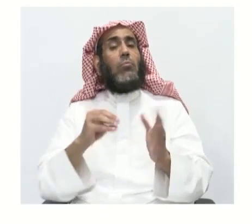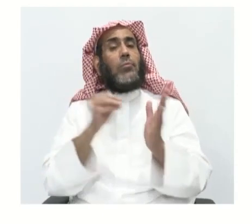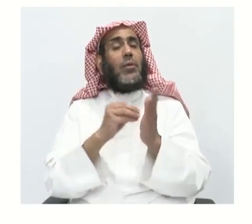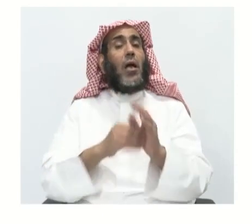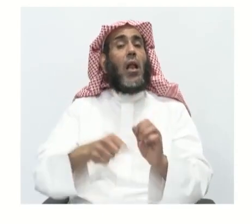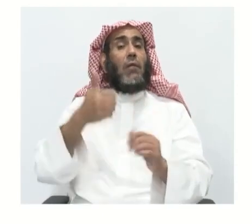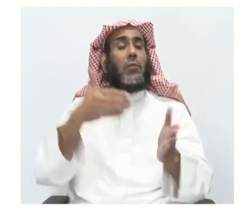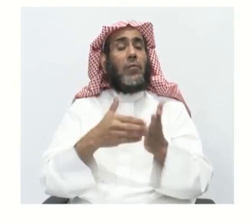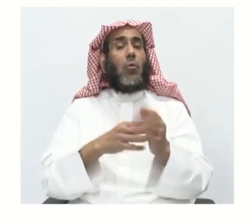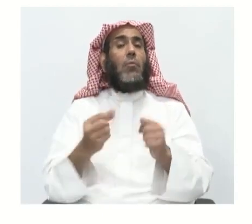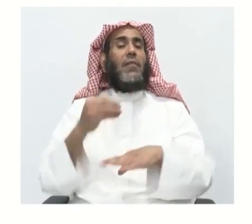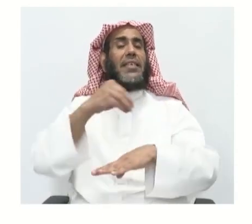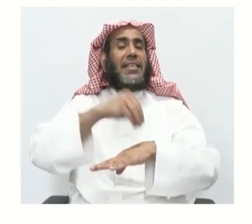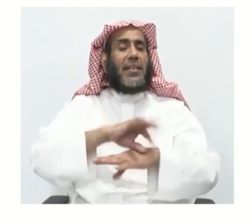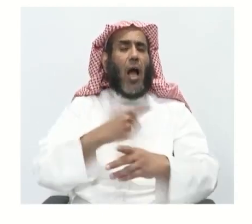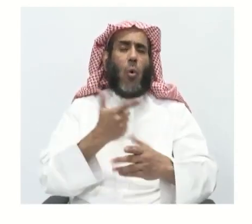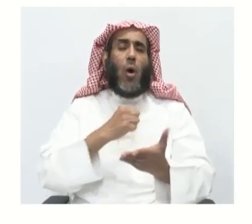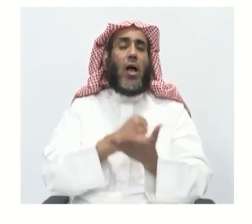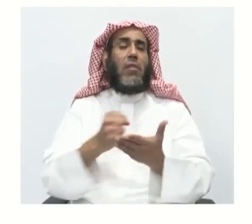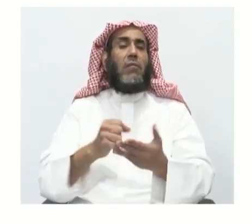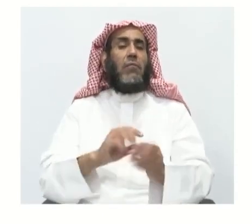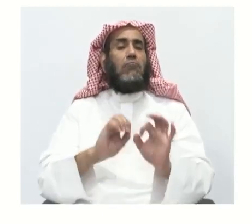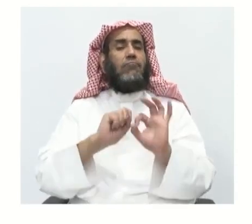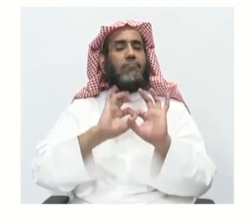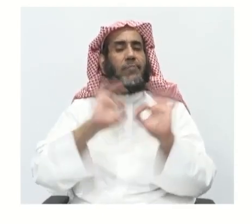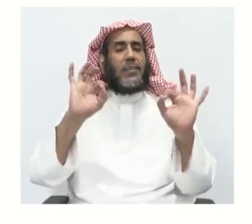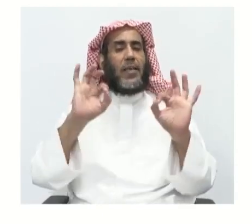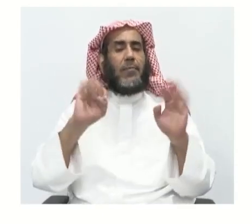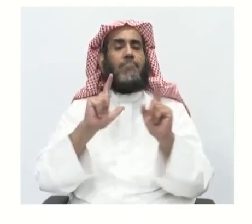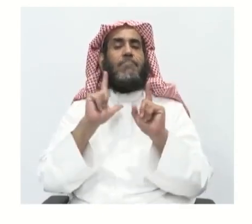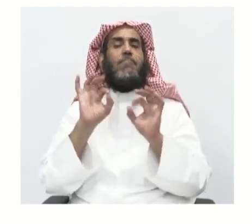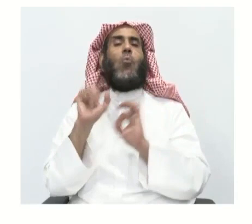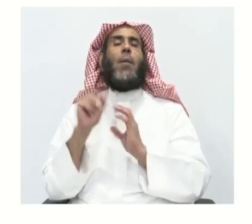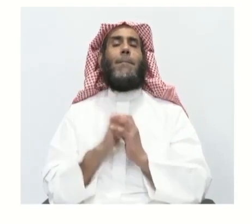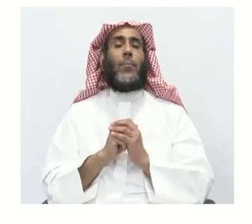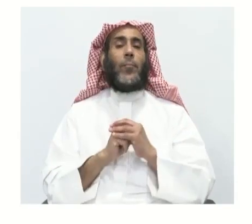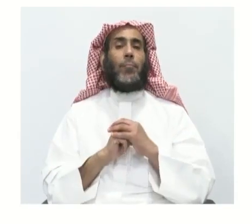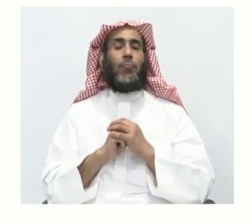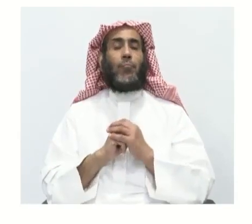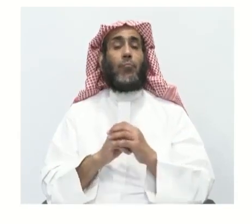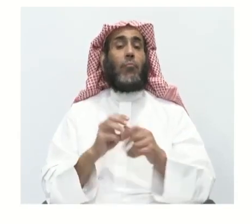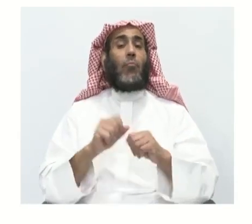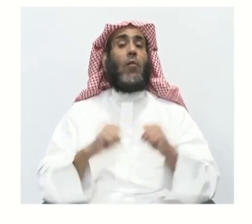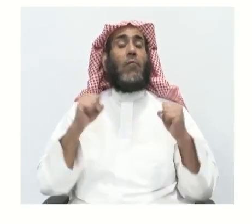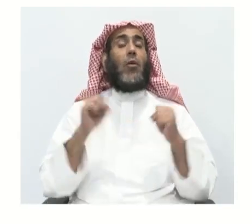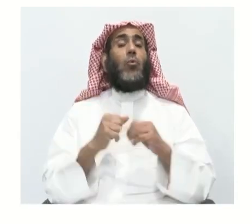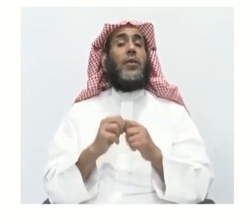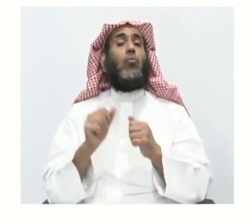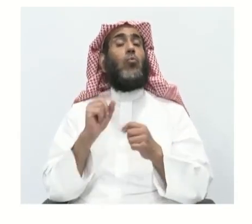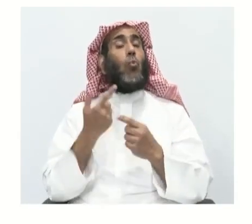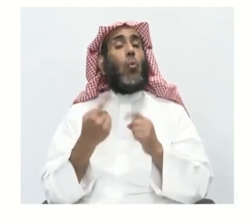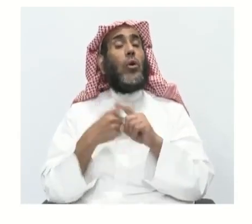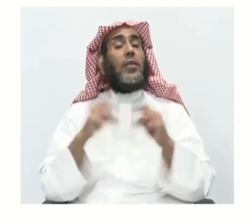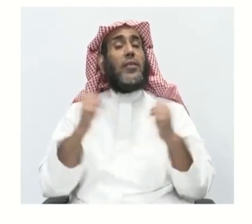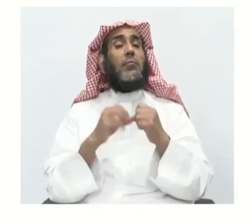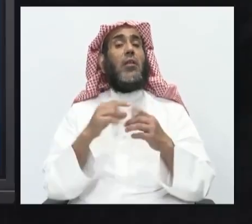الف متطرفه وكلمات فيها زياده وحذف بشكل صحيح بشكل صحيح في الوحده التدريبيه الثانيه اختبار